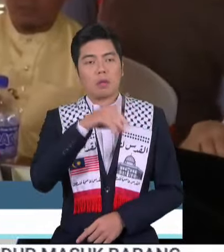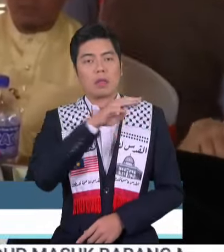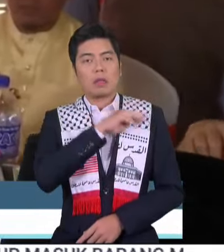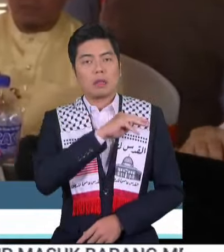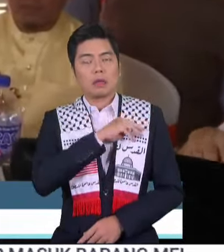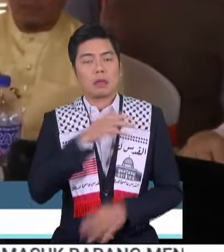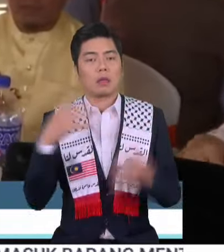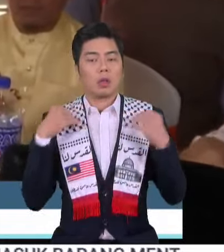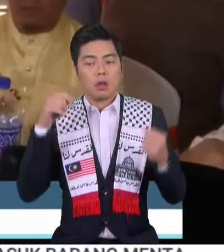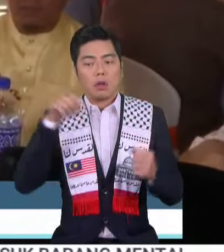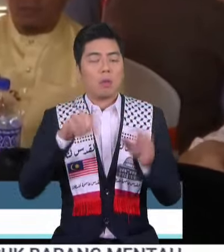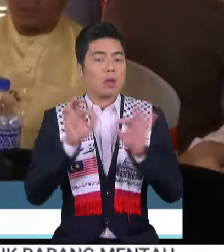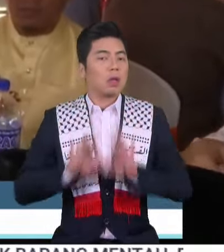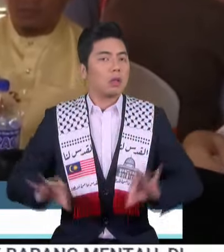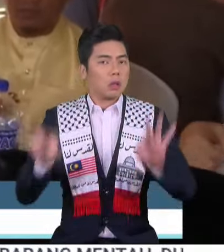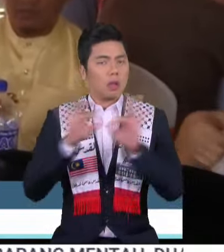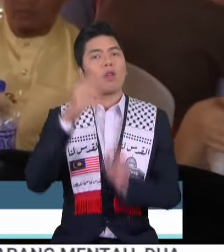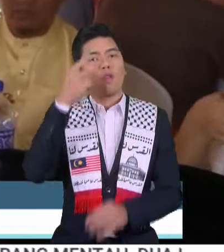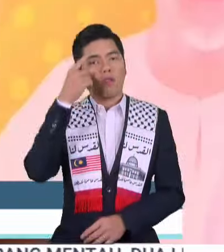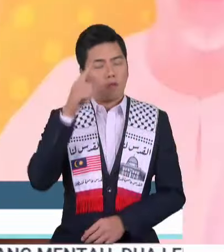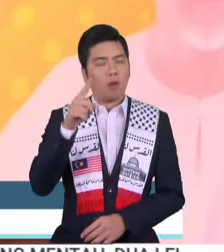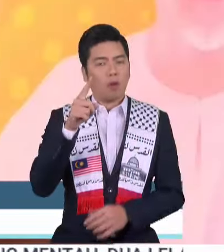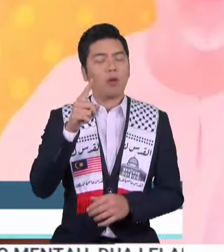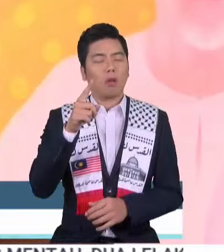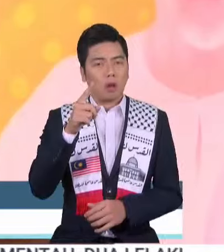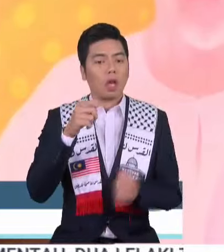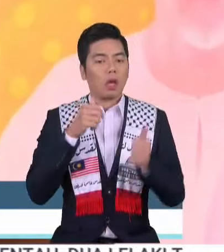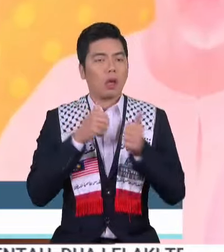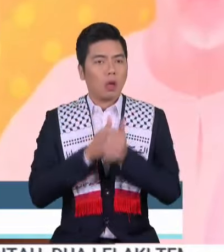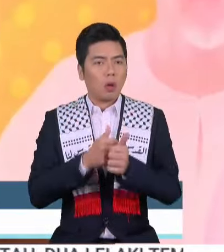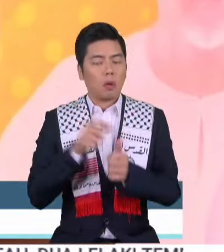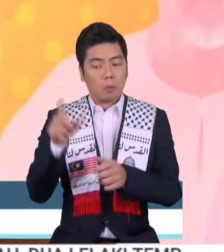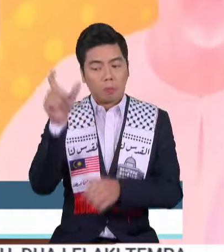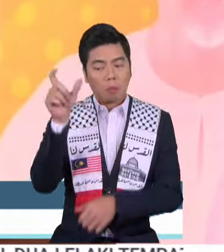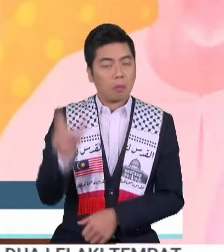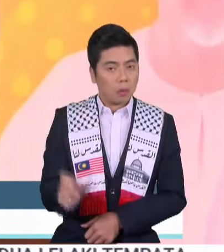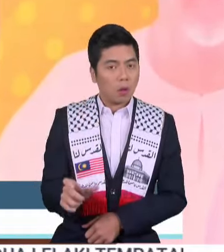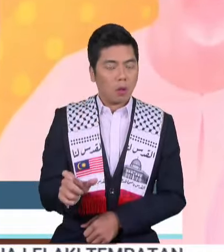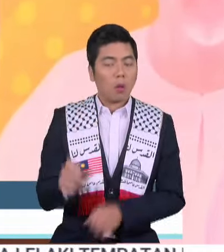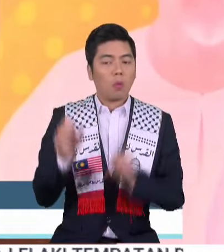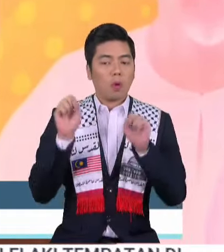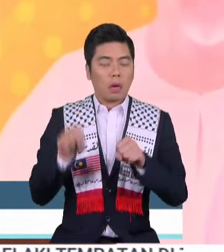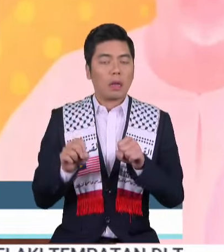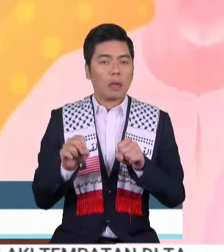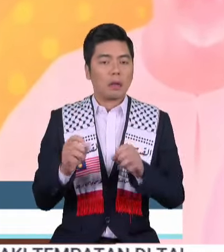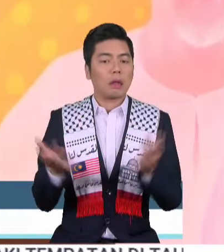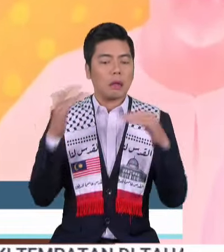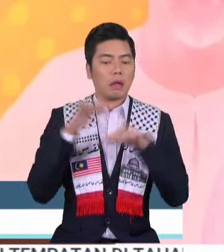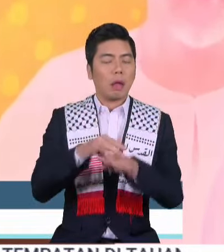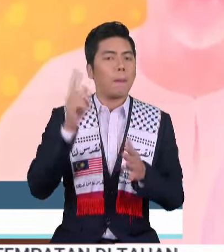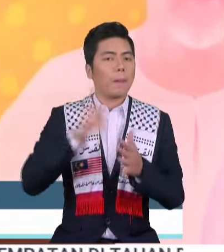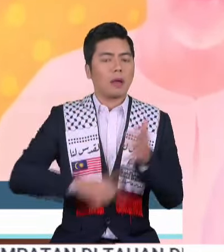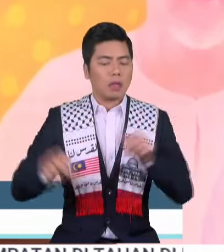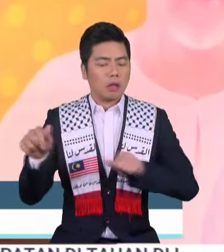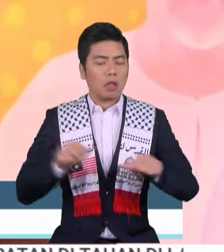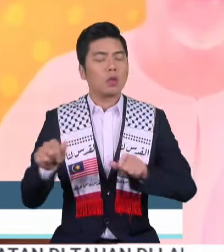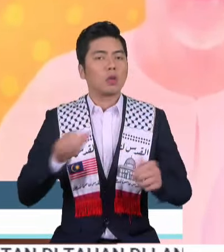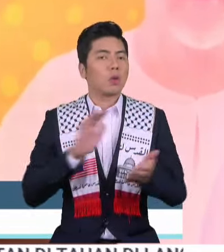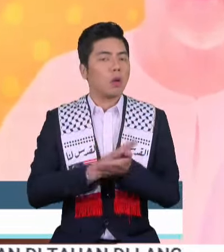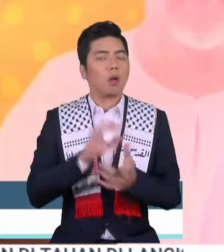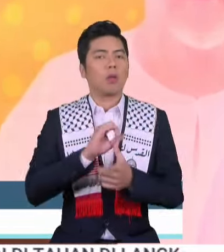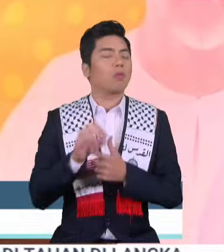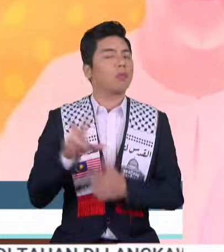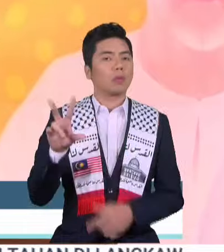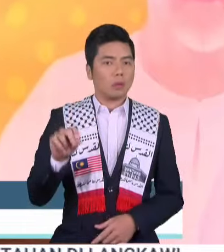tindakan itu penting untuk menentukan sama ada individu berkenaan dapat terlibat sebarang aktiviti anjuran sekolah atau